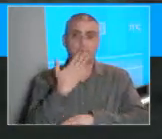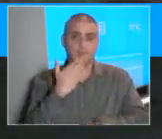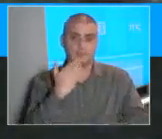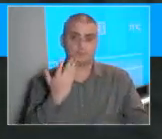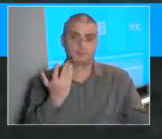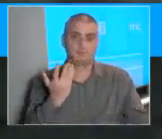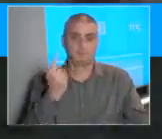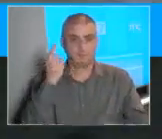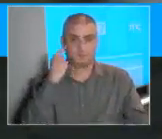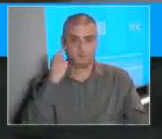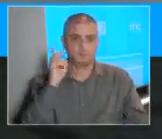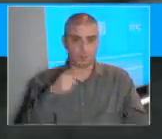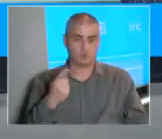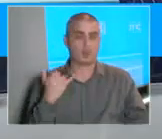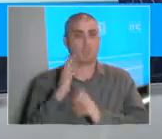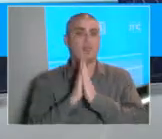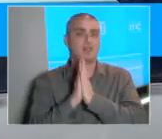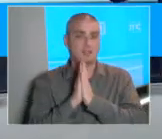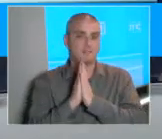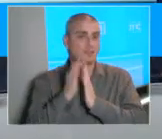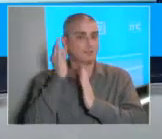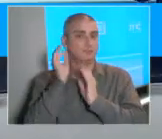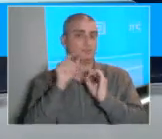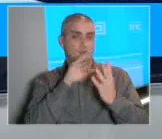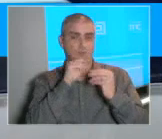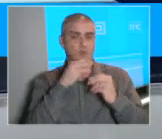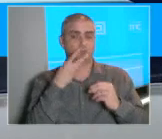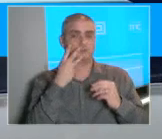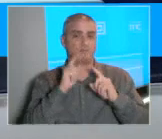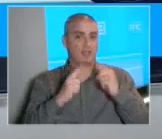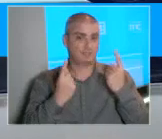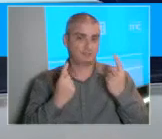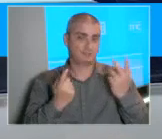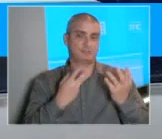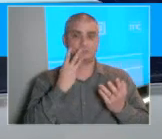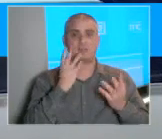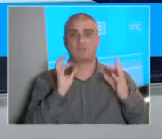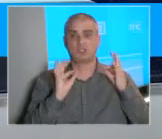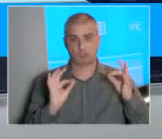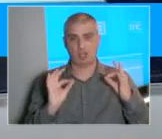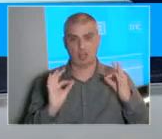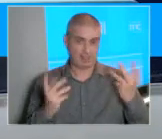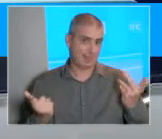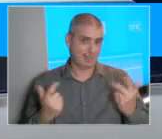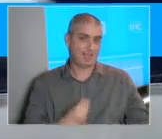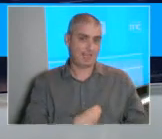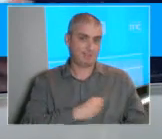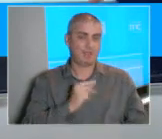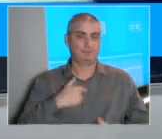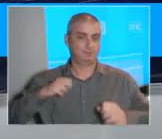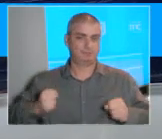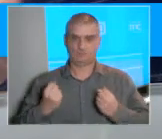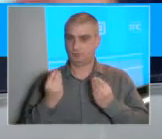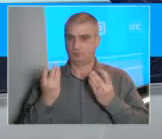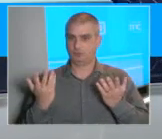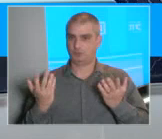ישראל. חושבים שנשים יכולות להביא תקווה, שנשים מדברות בשפה אחרת, מדברות בשפה של חמלה לצד אסרטיביות. זה